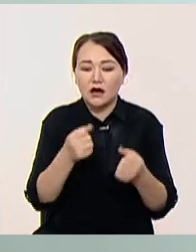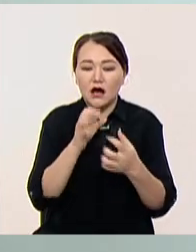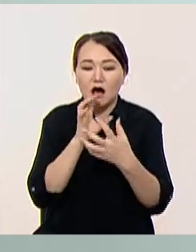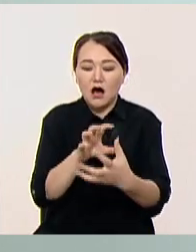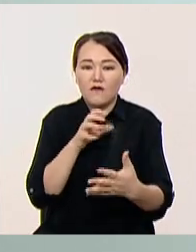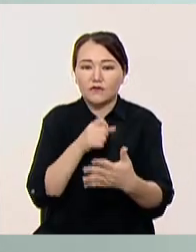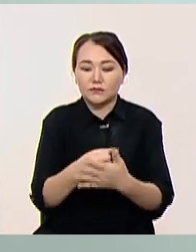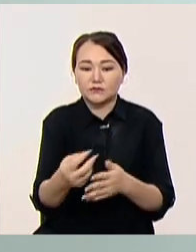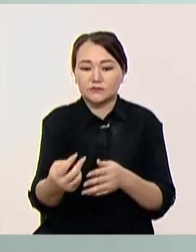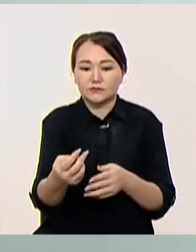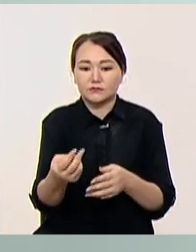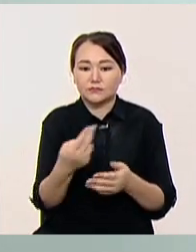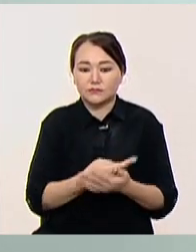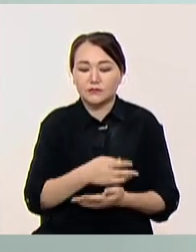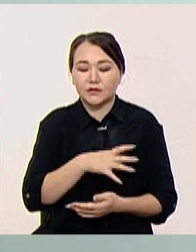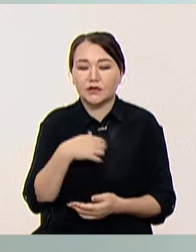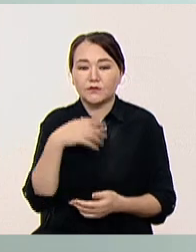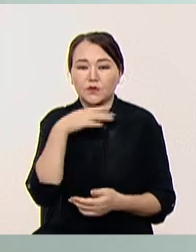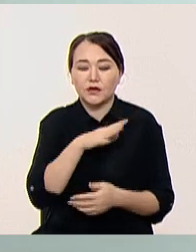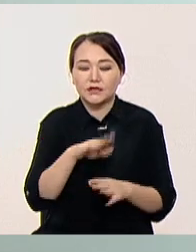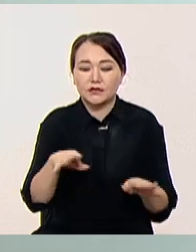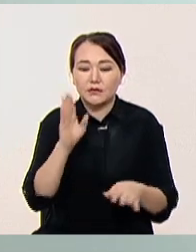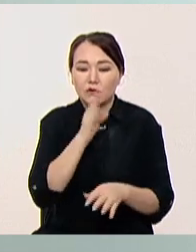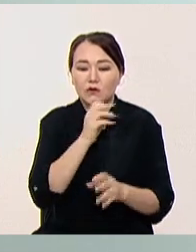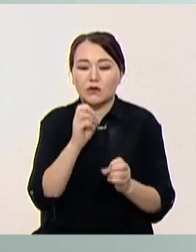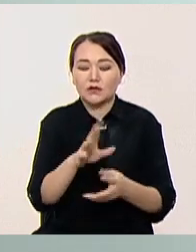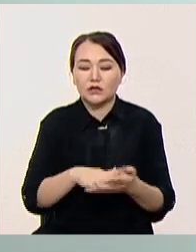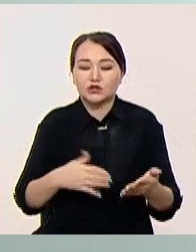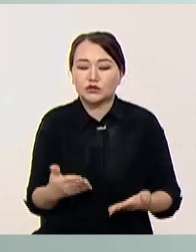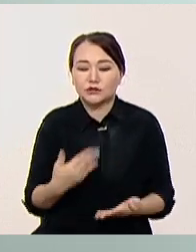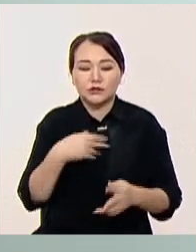Я многодетная мама. Как теперь буду?